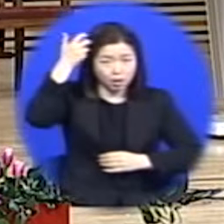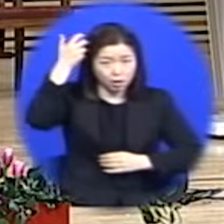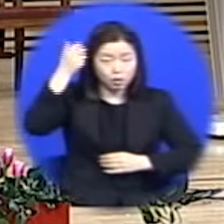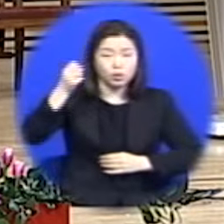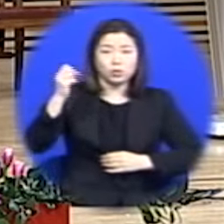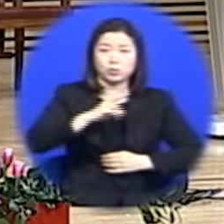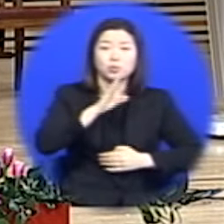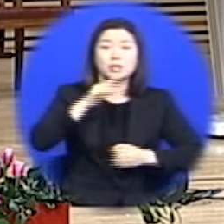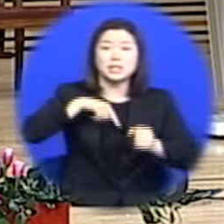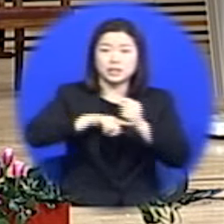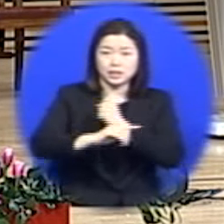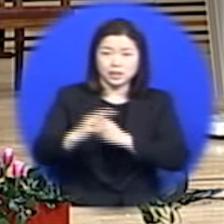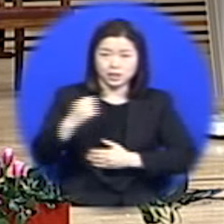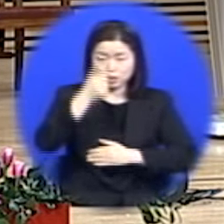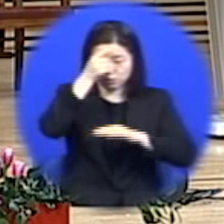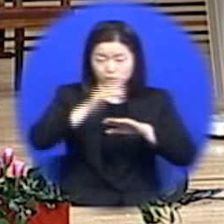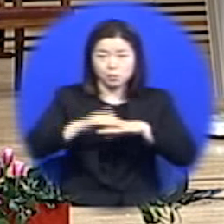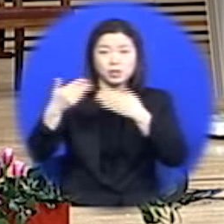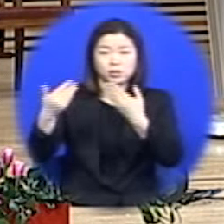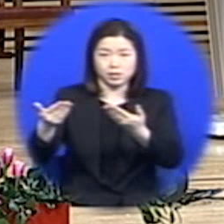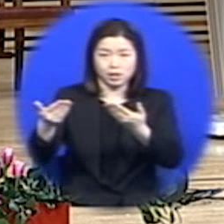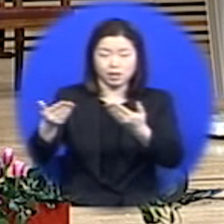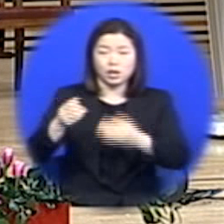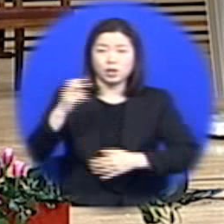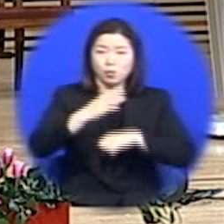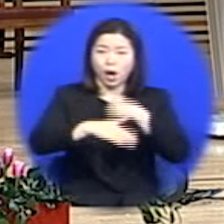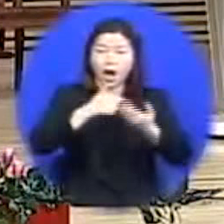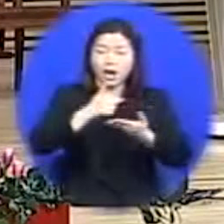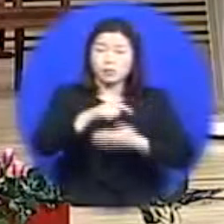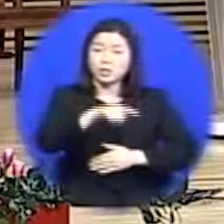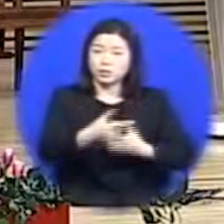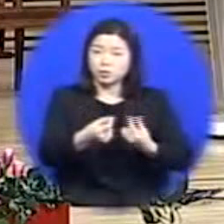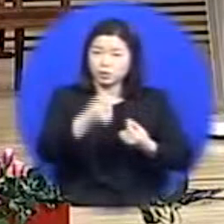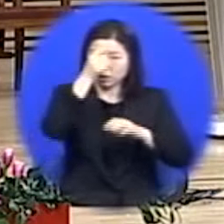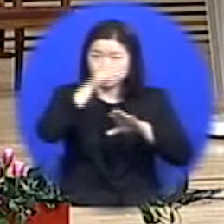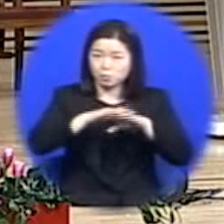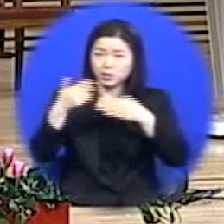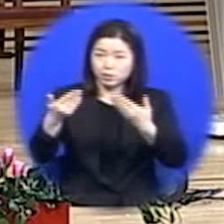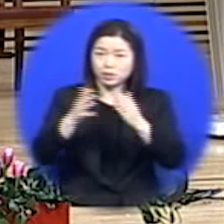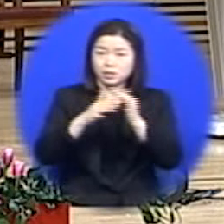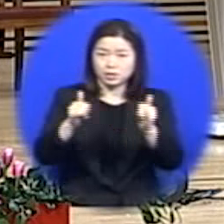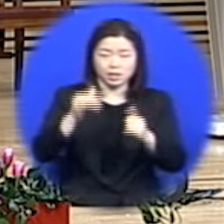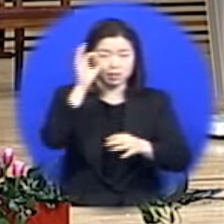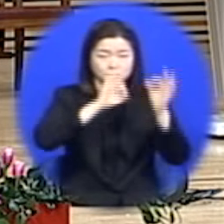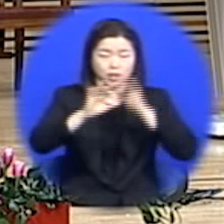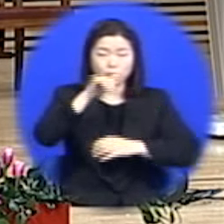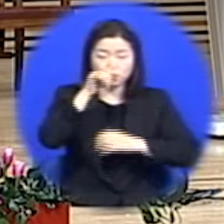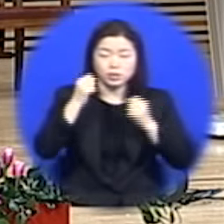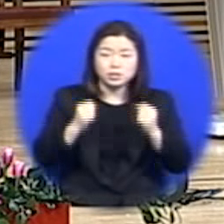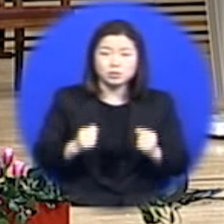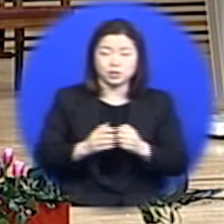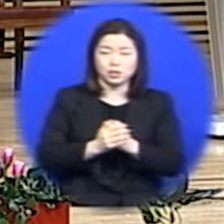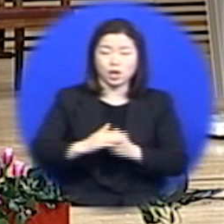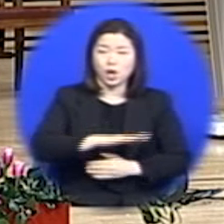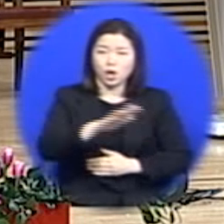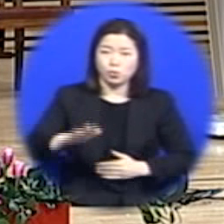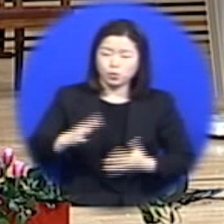겁니다. 그리고 하나님이 그렇게 예배하는 자를 찾으신다고 하셨습니다. 우리가 얼마나 예배를 많이